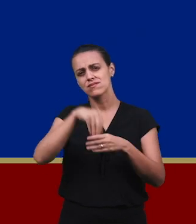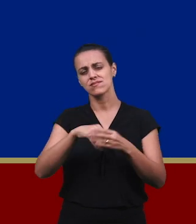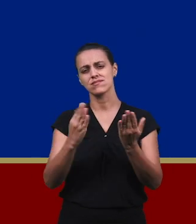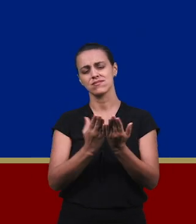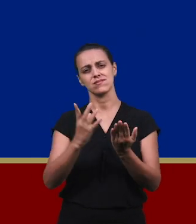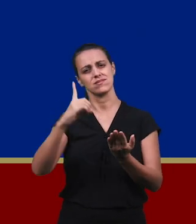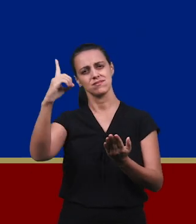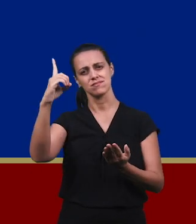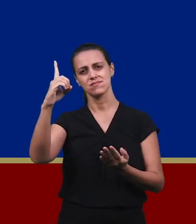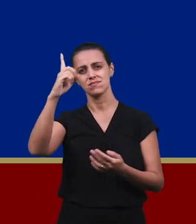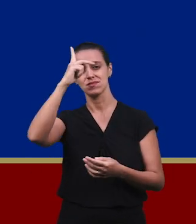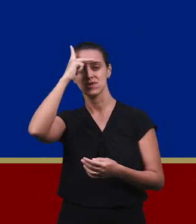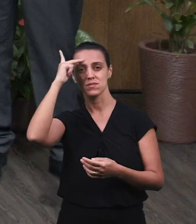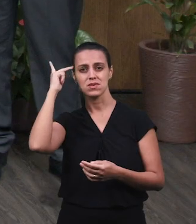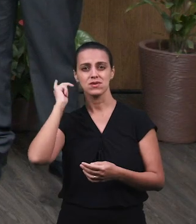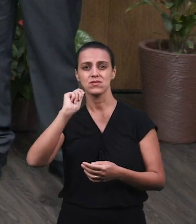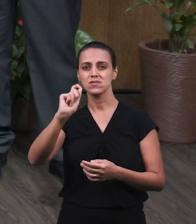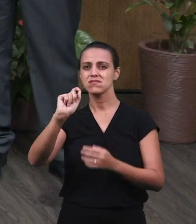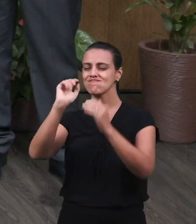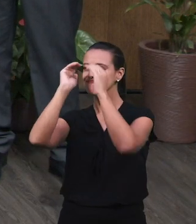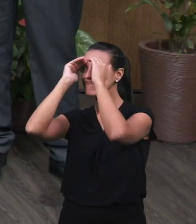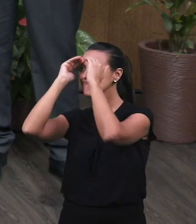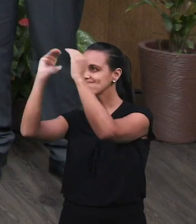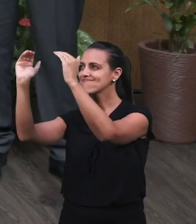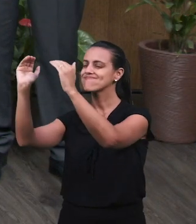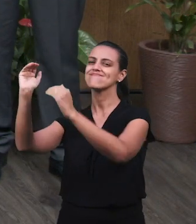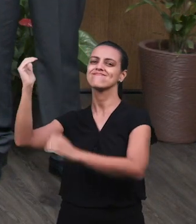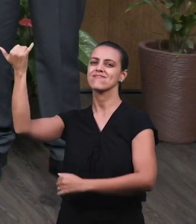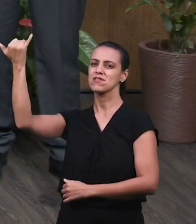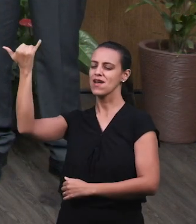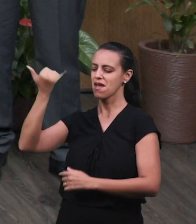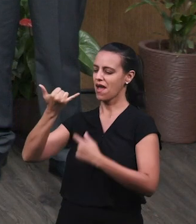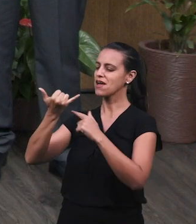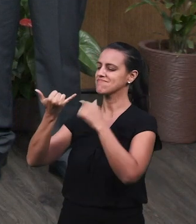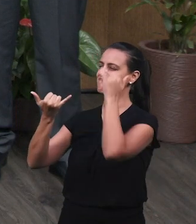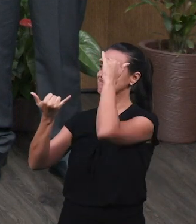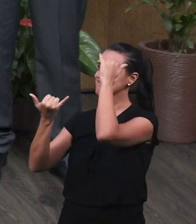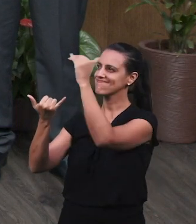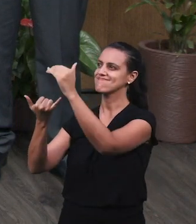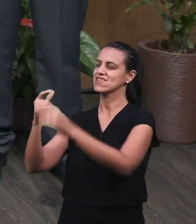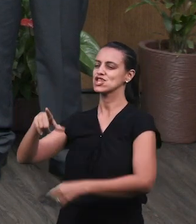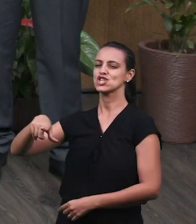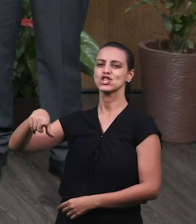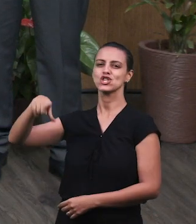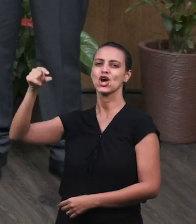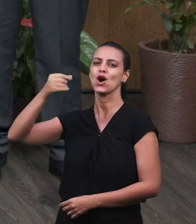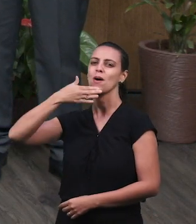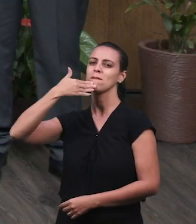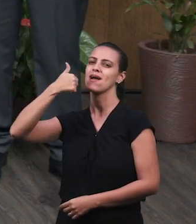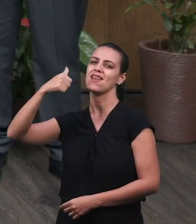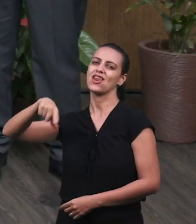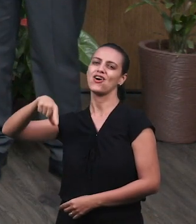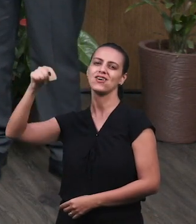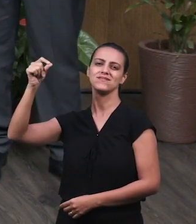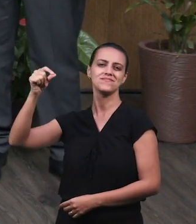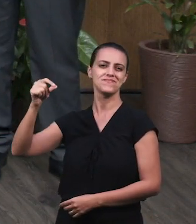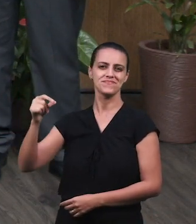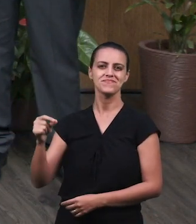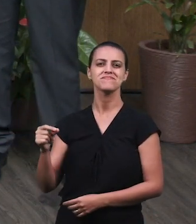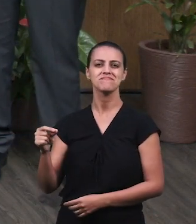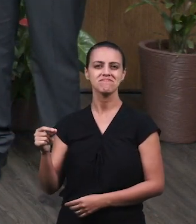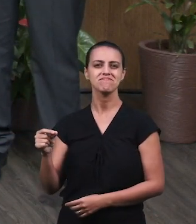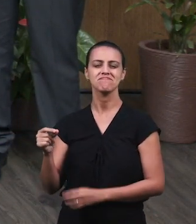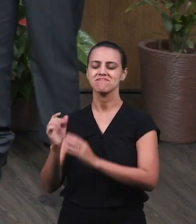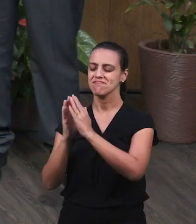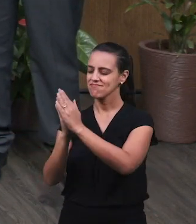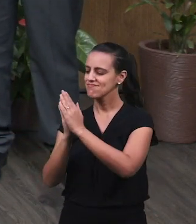de Dieu, ont fait le meilleur choix, ont cherché la présence du Seigneur et